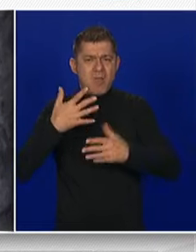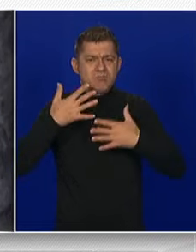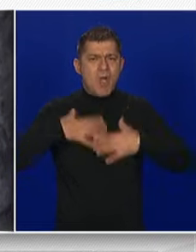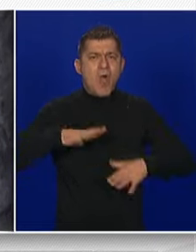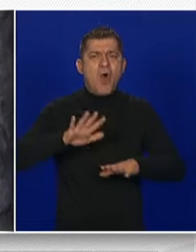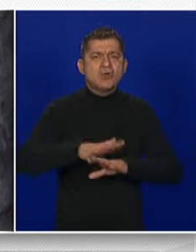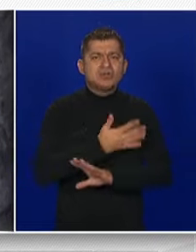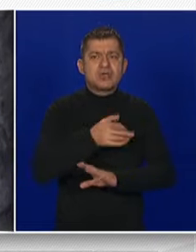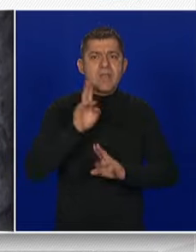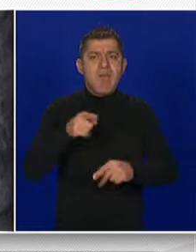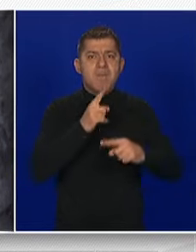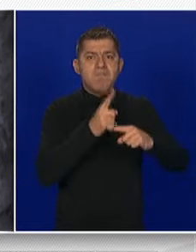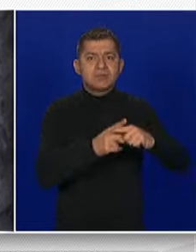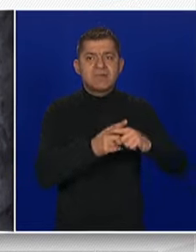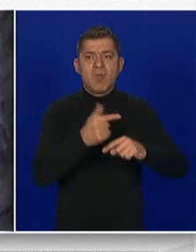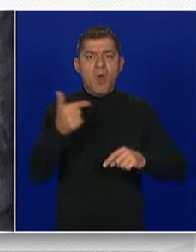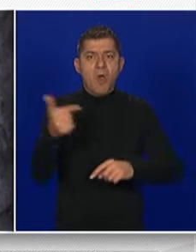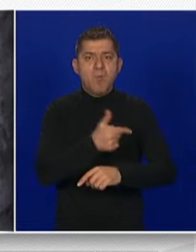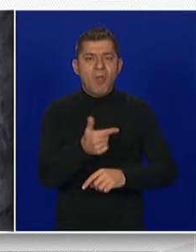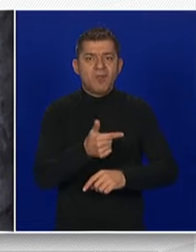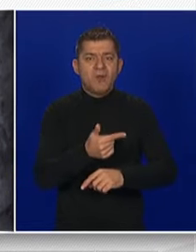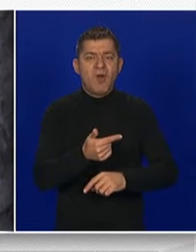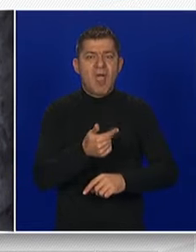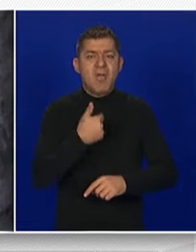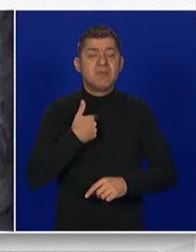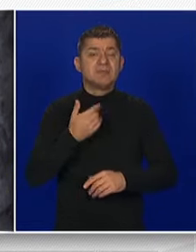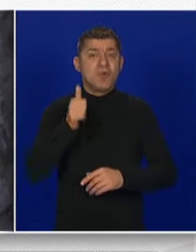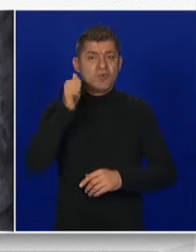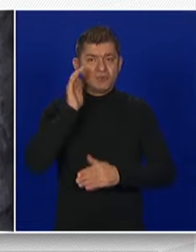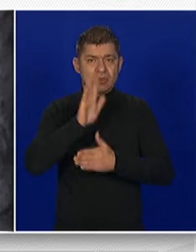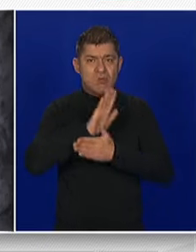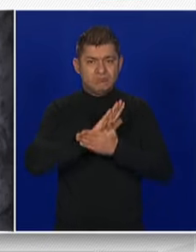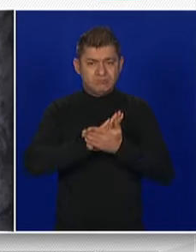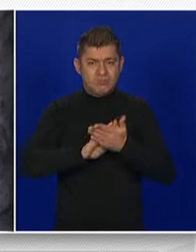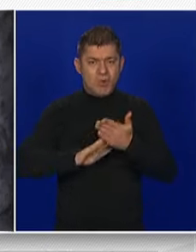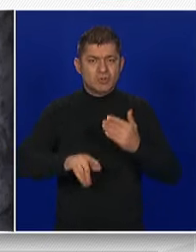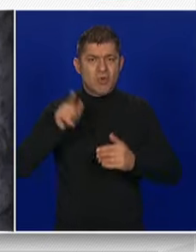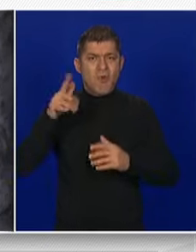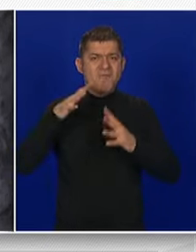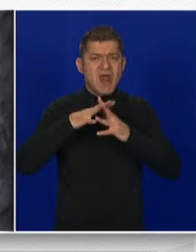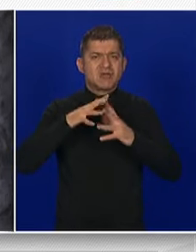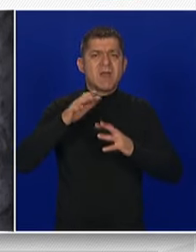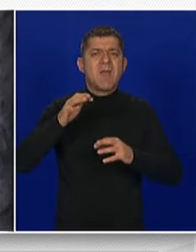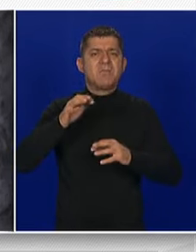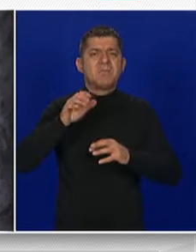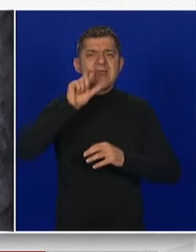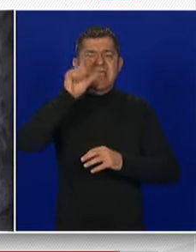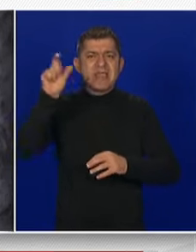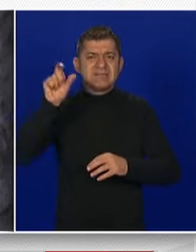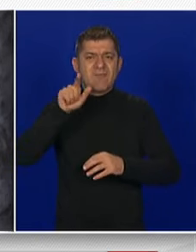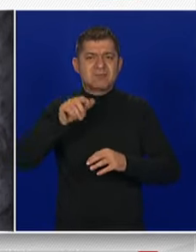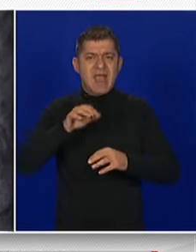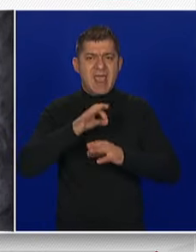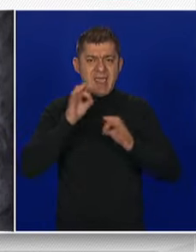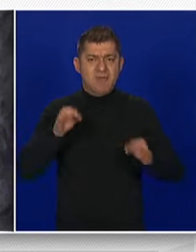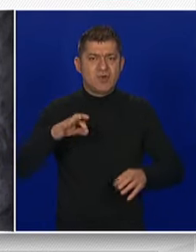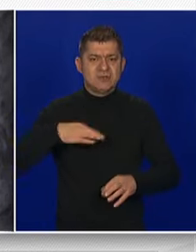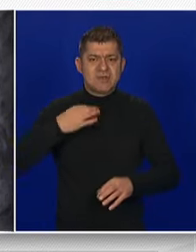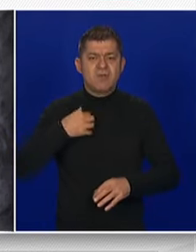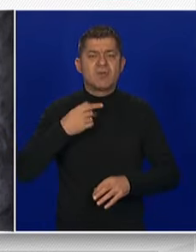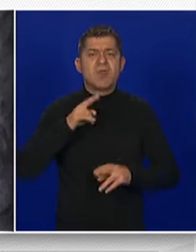smo pokrenuli jučer skupa sa Zavodom za javno zdravstvo u Varaždinu projekt gdje ćemo